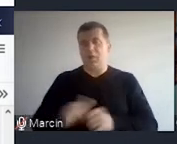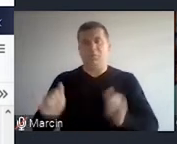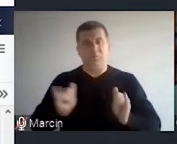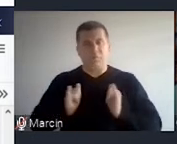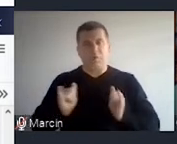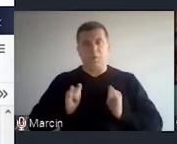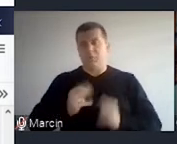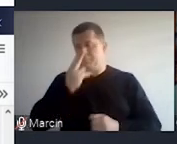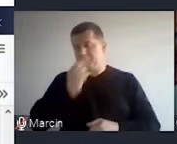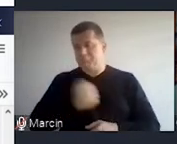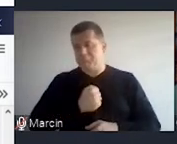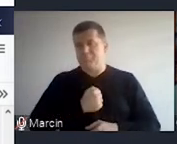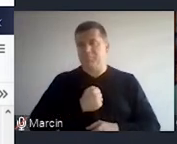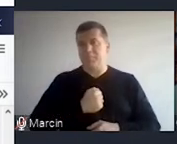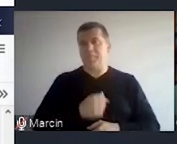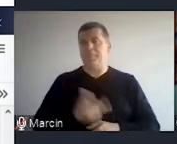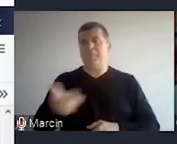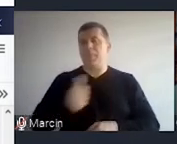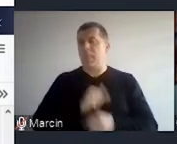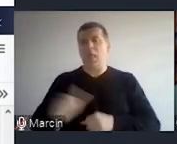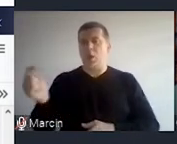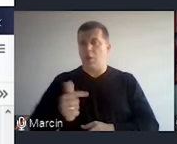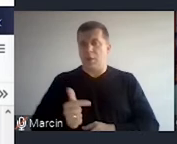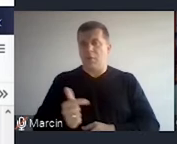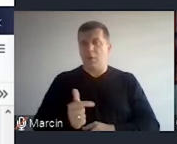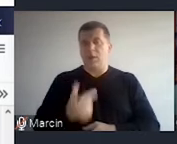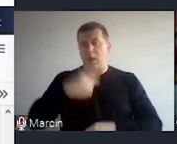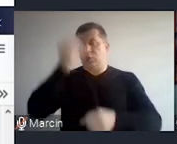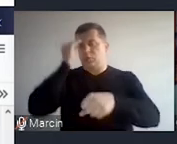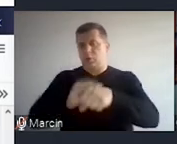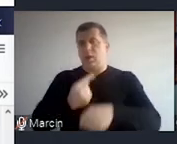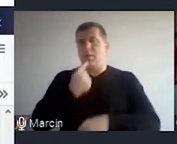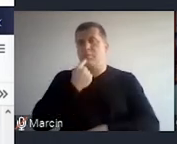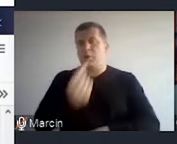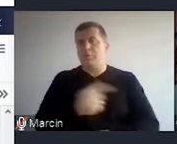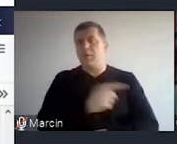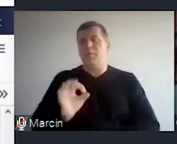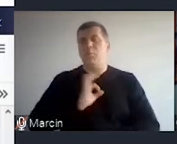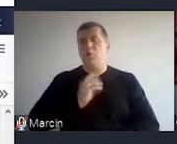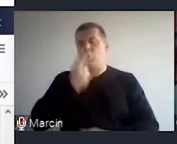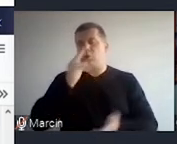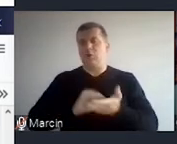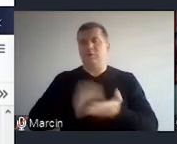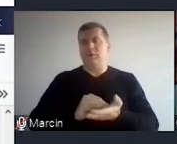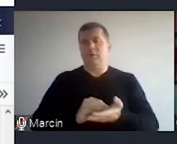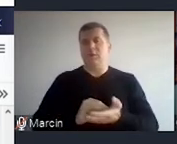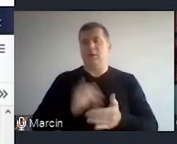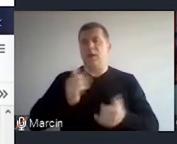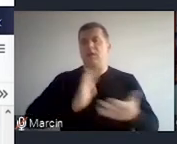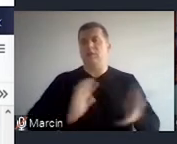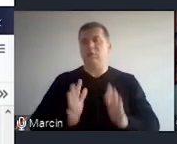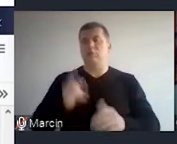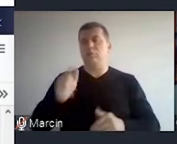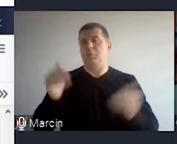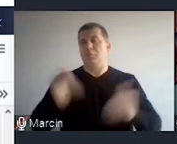to jest kwestia przejrzystości, absolutnie nie jest to żaden obowiązek. Ja sugeruję Państwu na podstawie jakichś swoich doświadczeń, w jaki sposób to